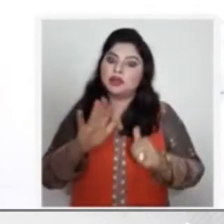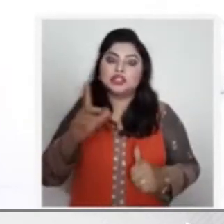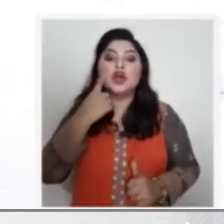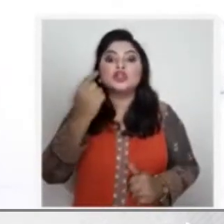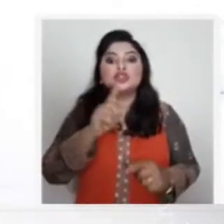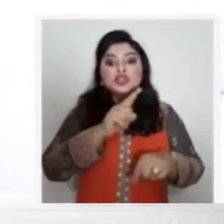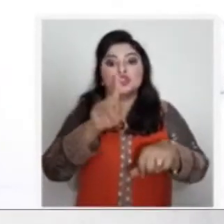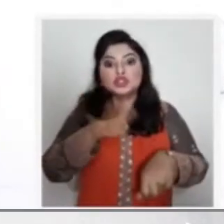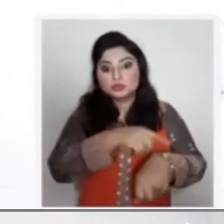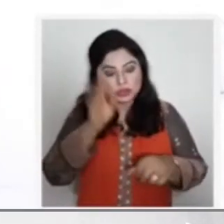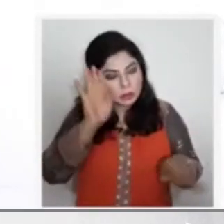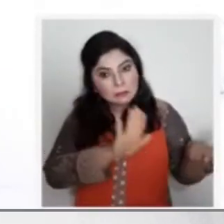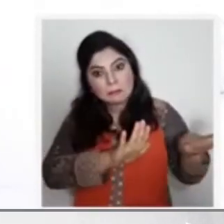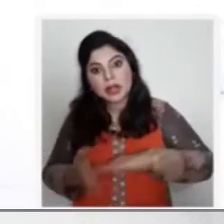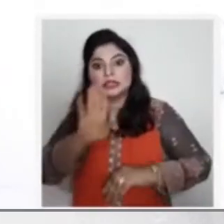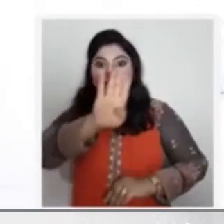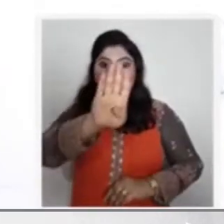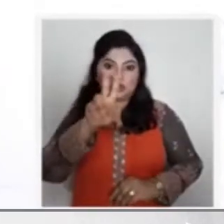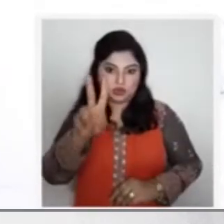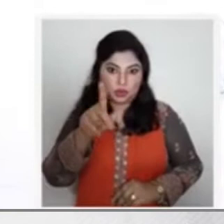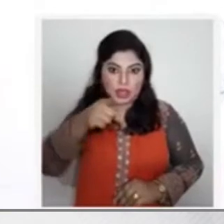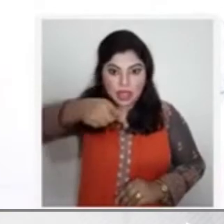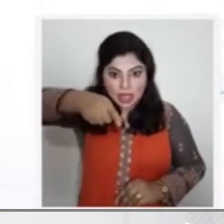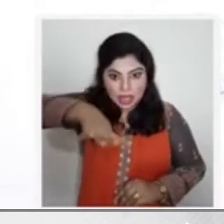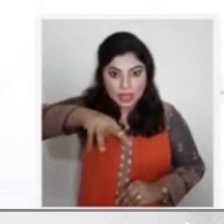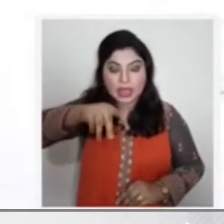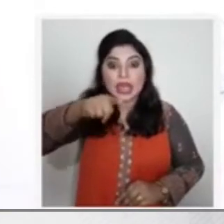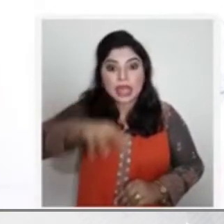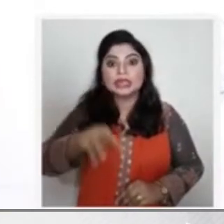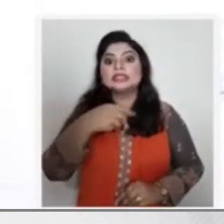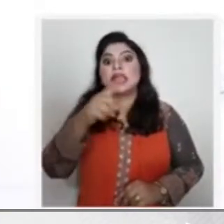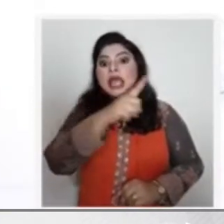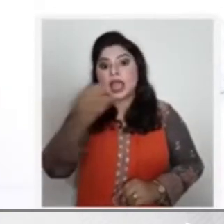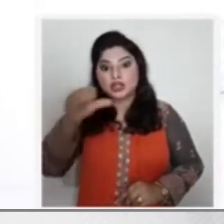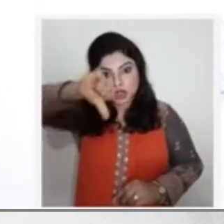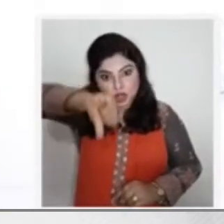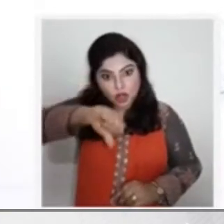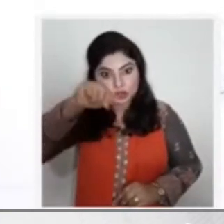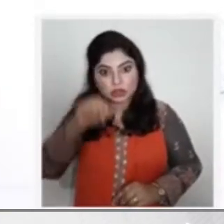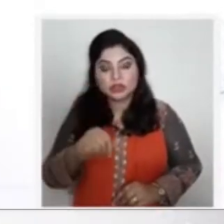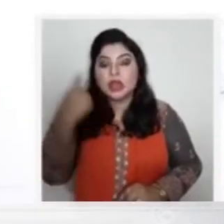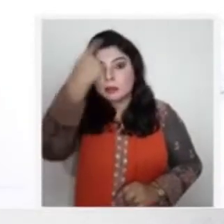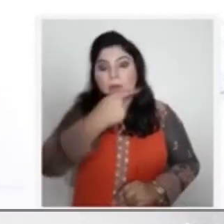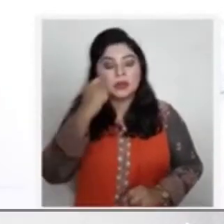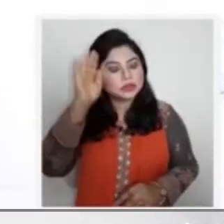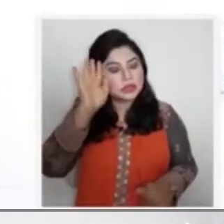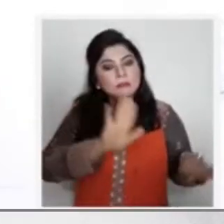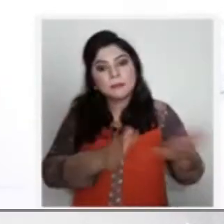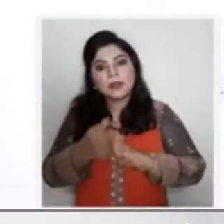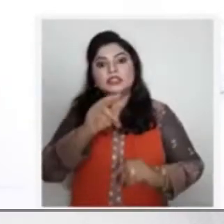বিবেচনায় সুস্থতার হার ৪৩.৫১%। ২৪ ঘন্টায় মৃত্যুবরণ করেছেন ৪২ জন এবং এ